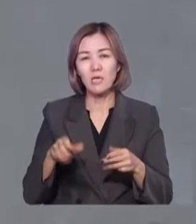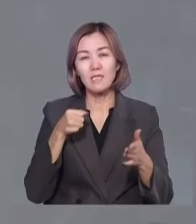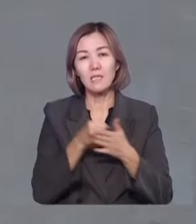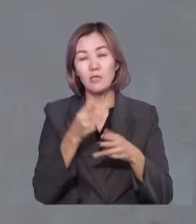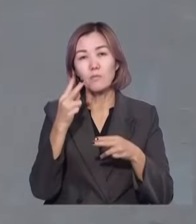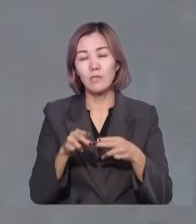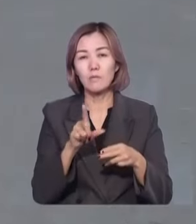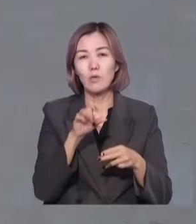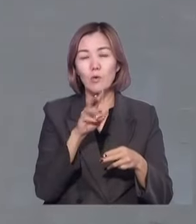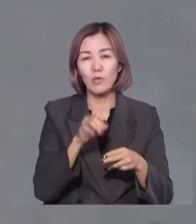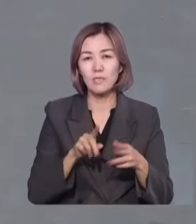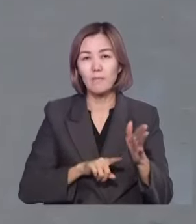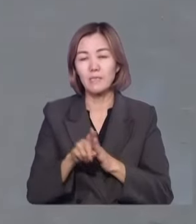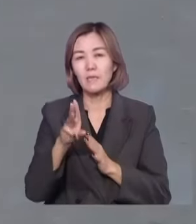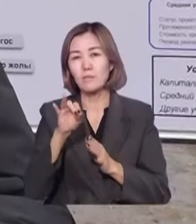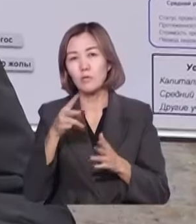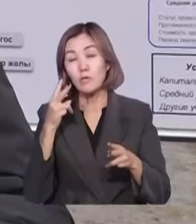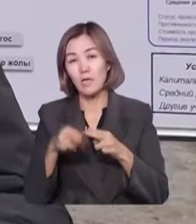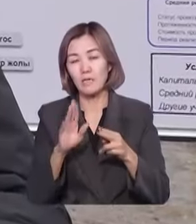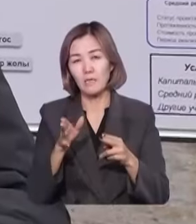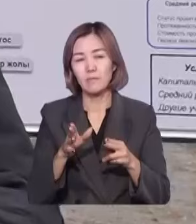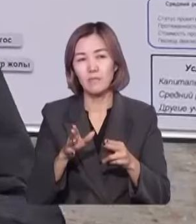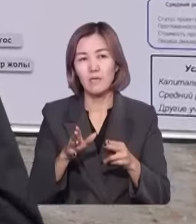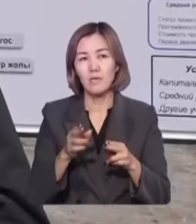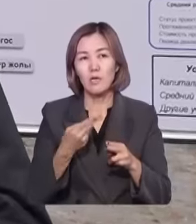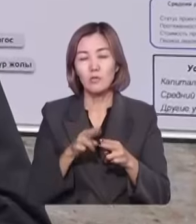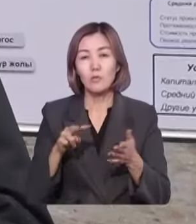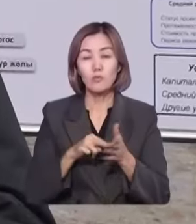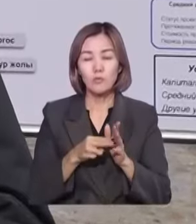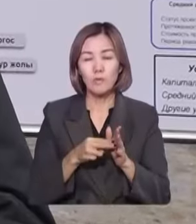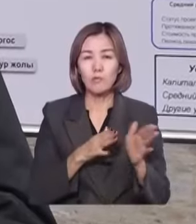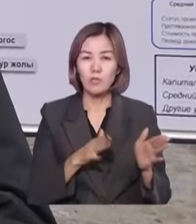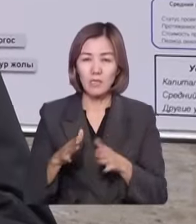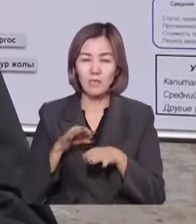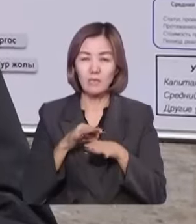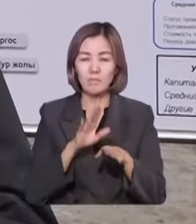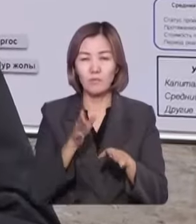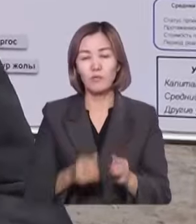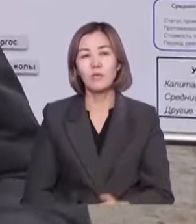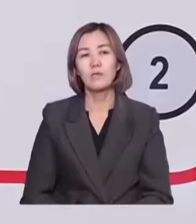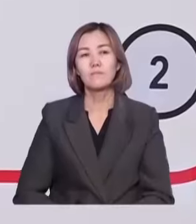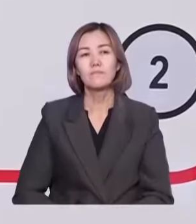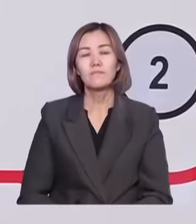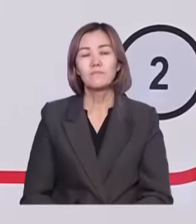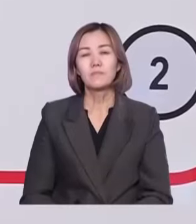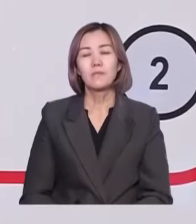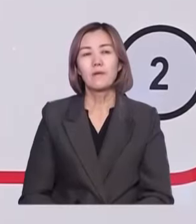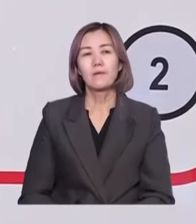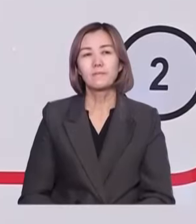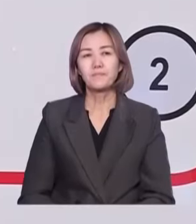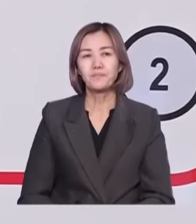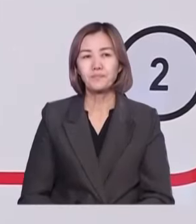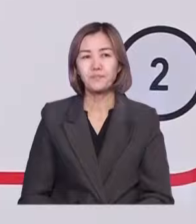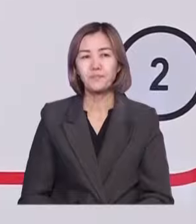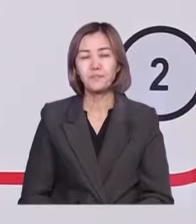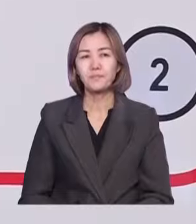осы Қорғостан басталғаннан Сарыөзекке дейін жолды бітіреміз деген. Сол жоспар бойынша осы алға қойған мақсаттарымыздың бәрін біз